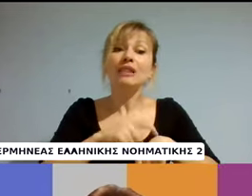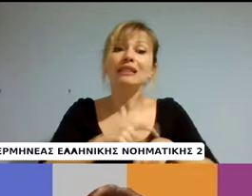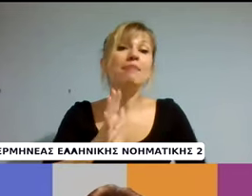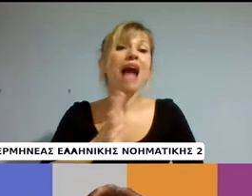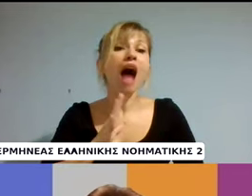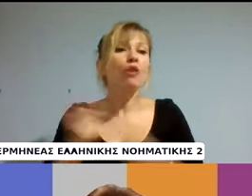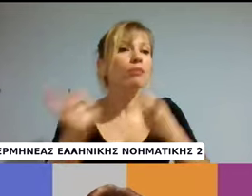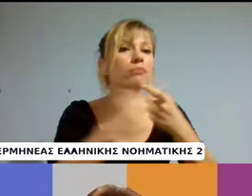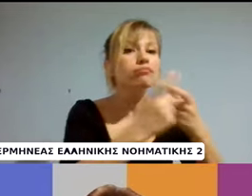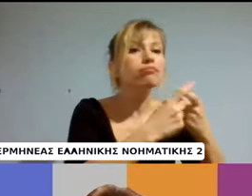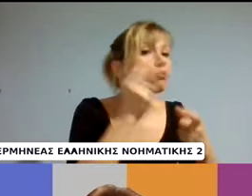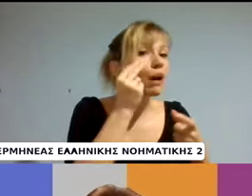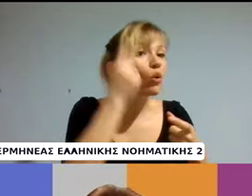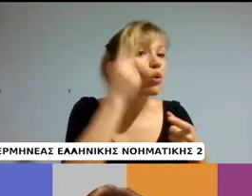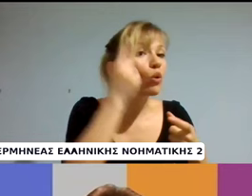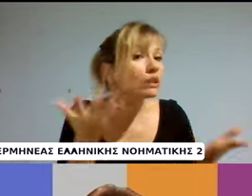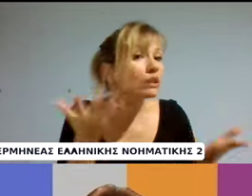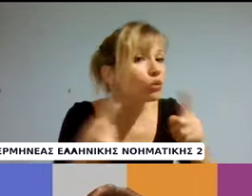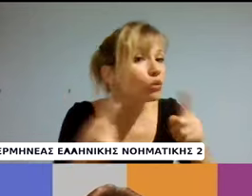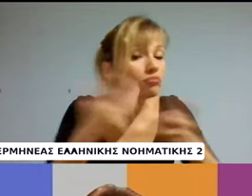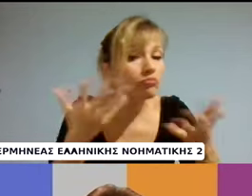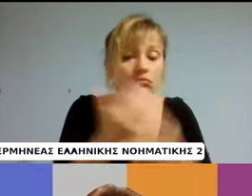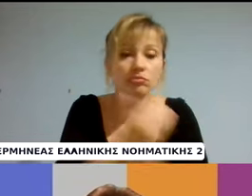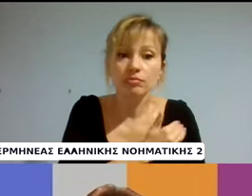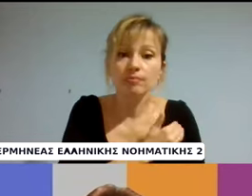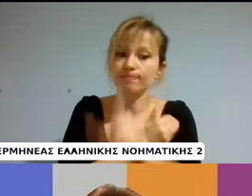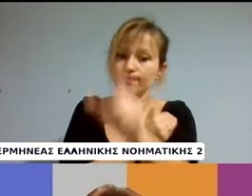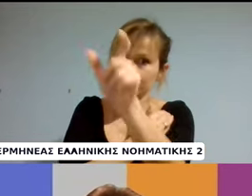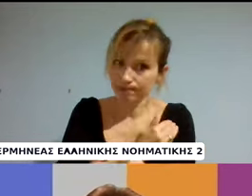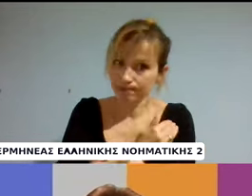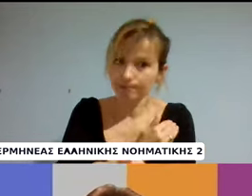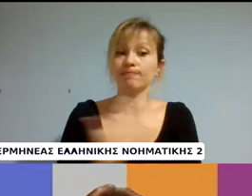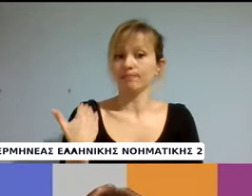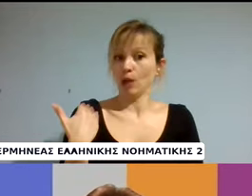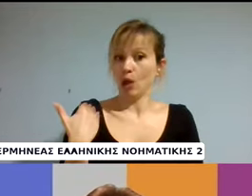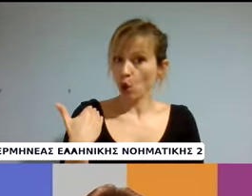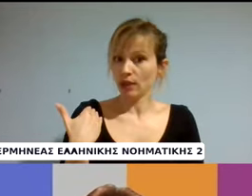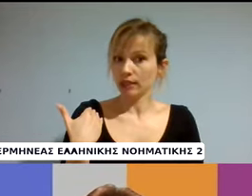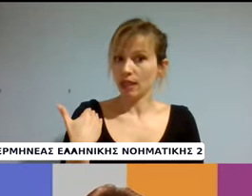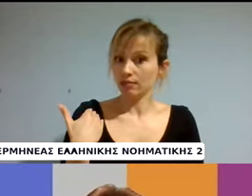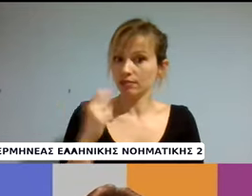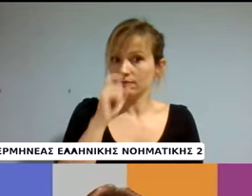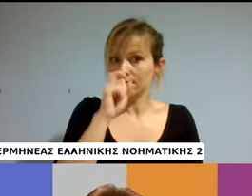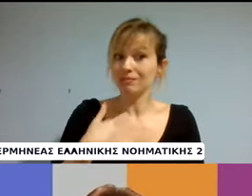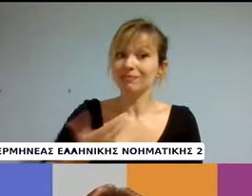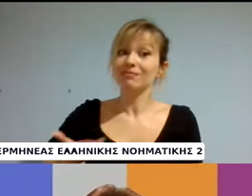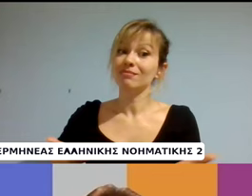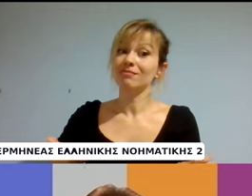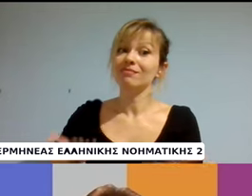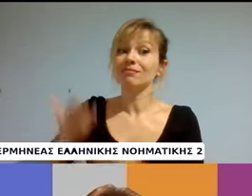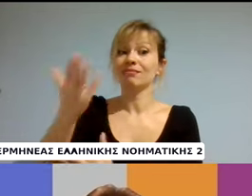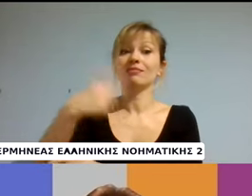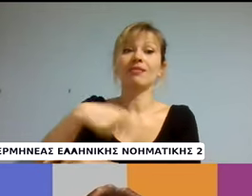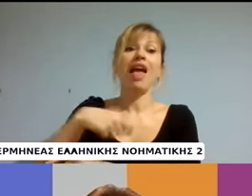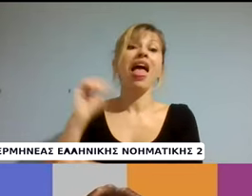συμπληρώσω. Ναι, με. Ναι, επειδή προσφάτως αναγκάστηκα να κάνω πρώτα εξώδικο και μετά αγωγή σε